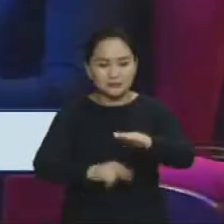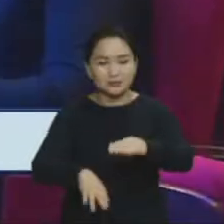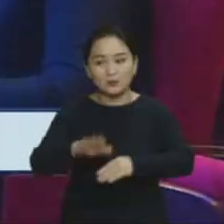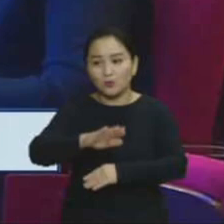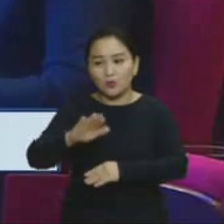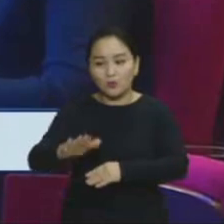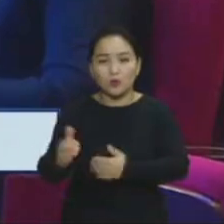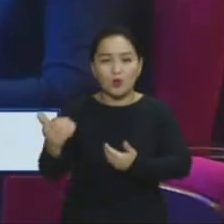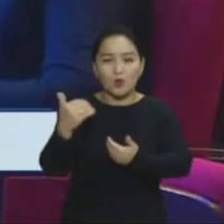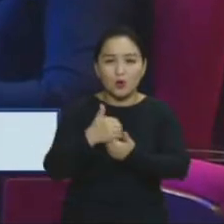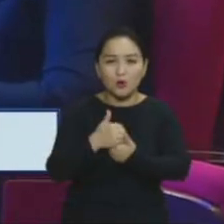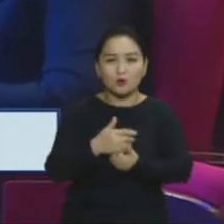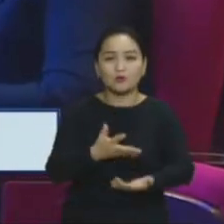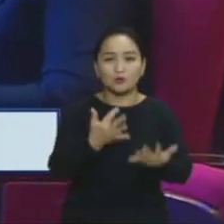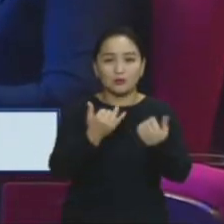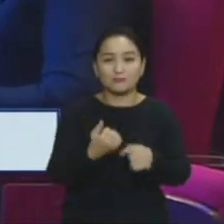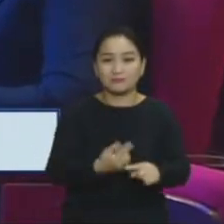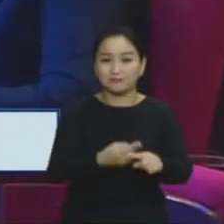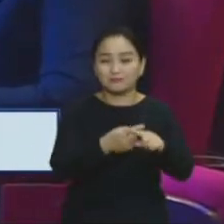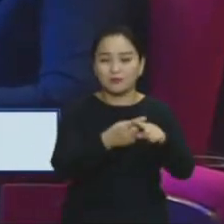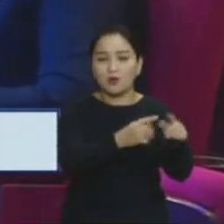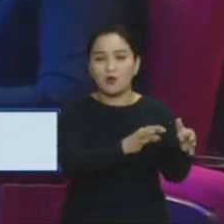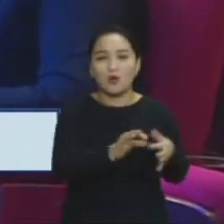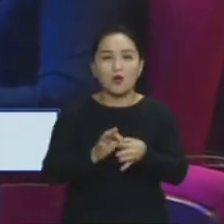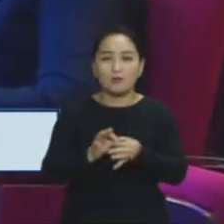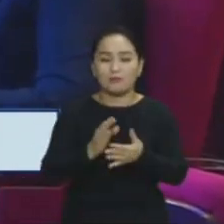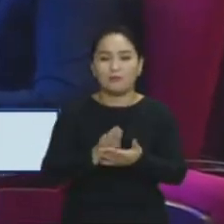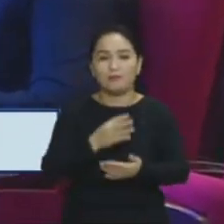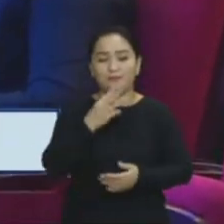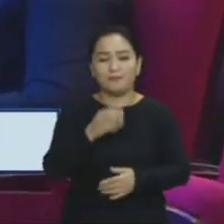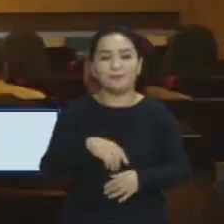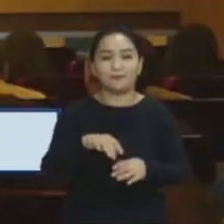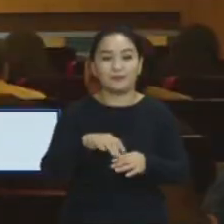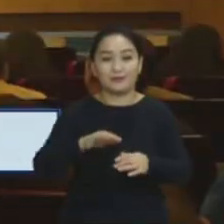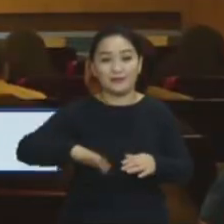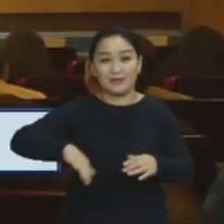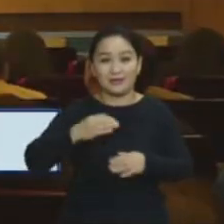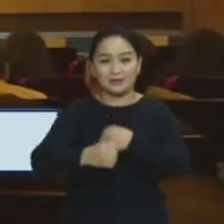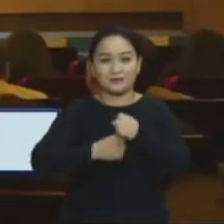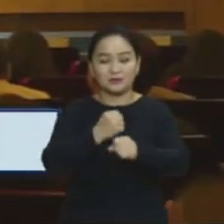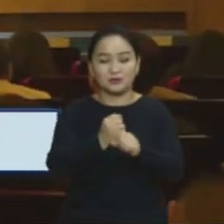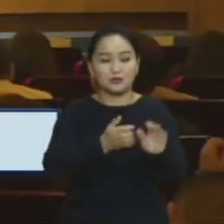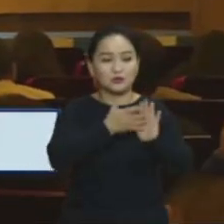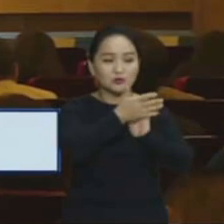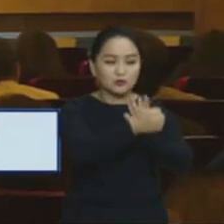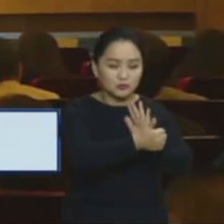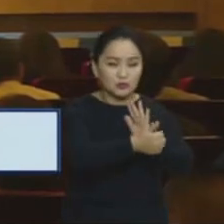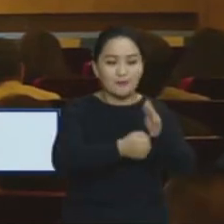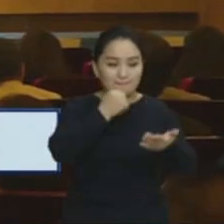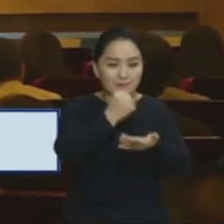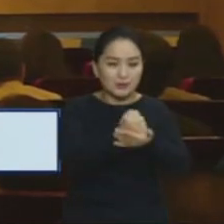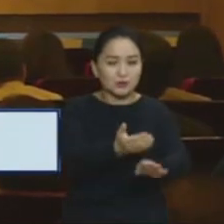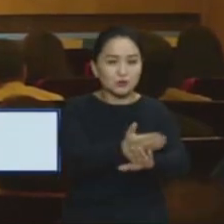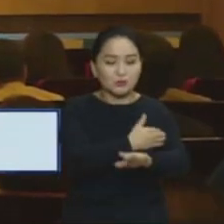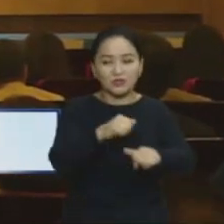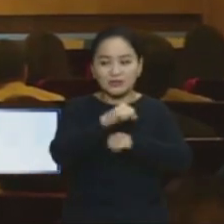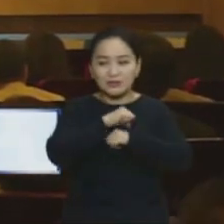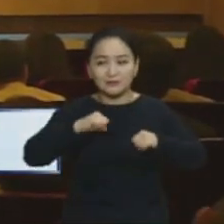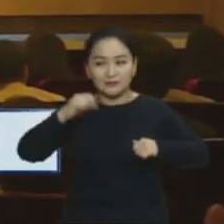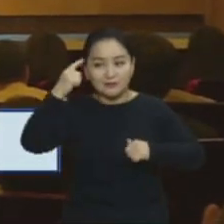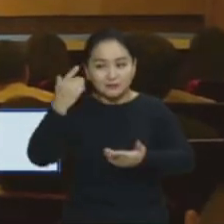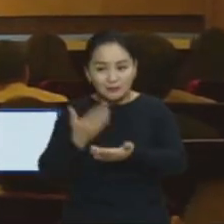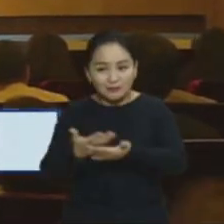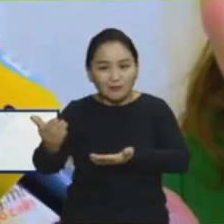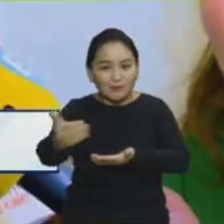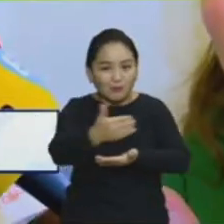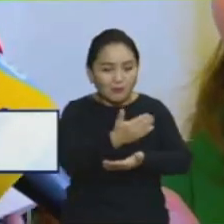зэргээс шалтгаалж байгаа юм аа. Тиймээс ирэх оны төсвийн хуулийг улсын хурлаар баталгаажсан өмнө иргэдийн саналыг авч төсвийн хууль тусгах шаардлагатай гэж